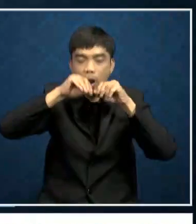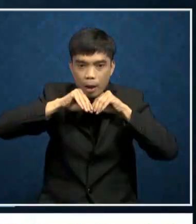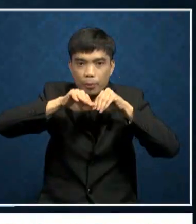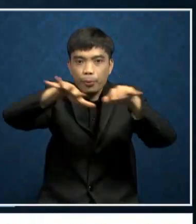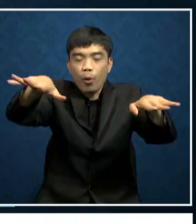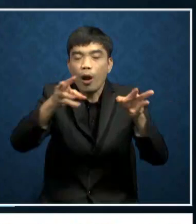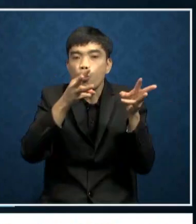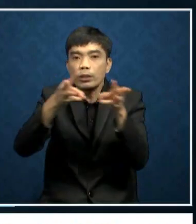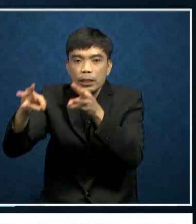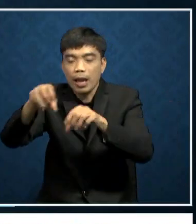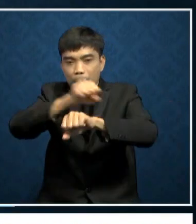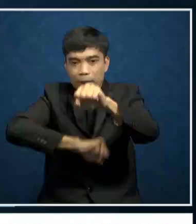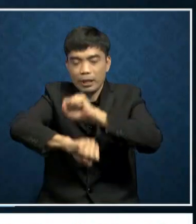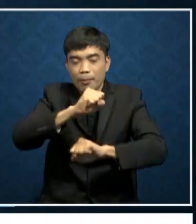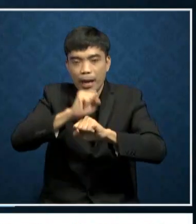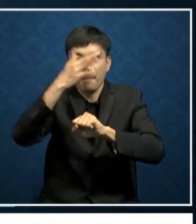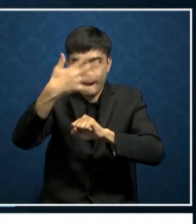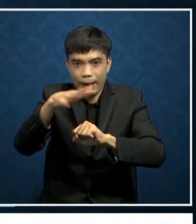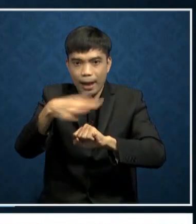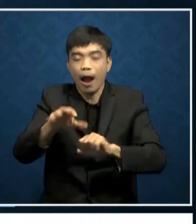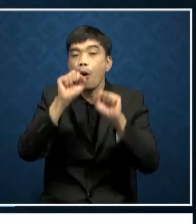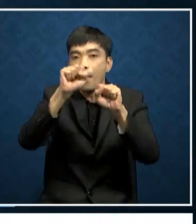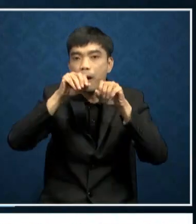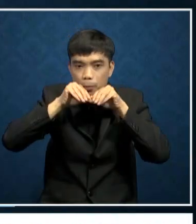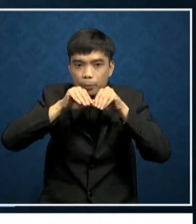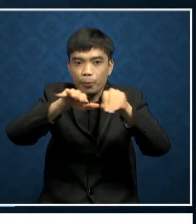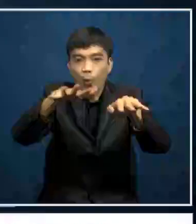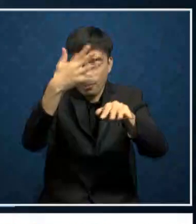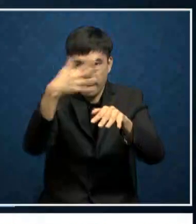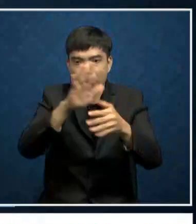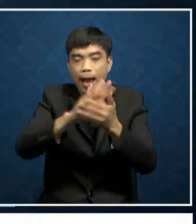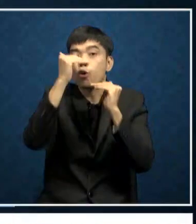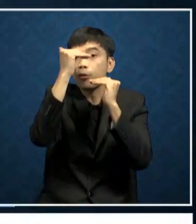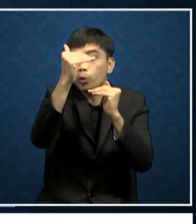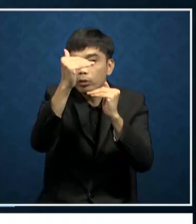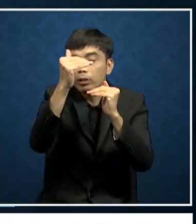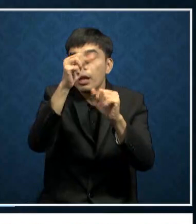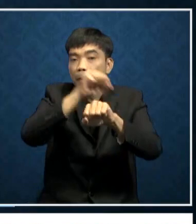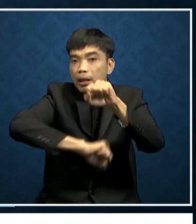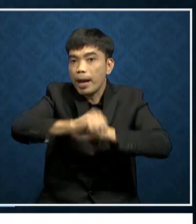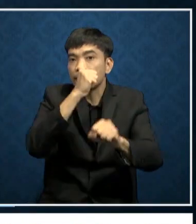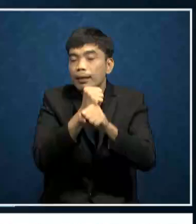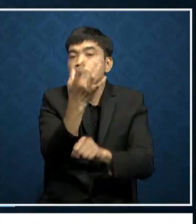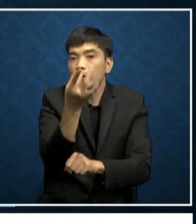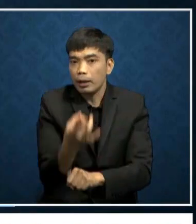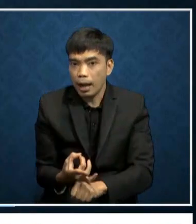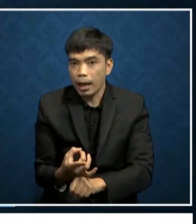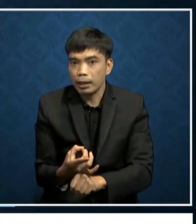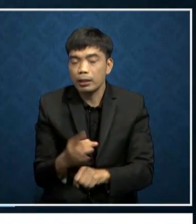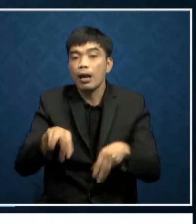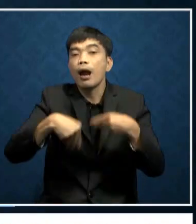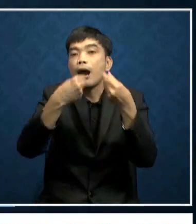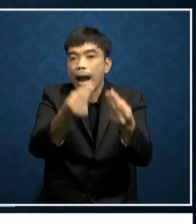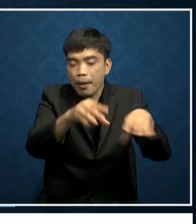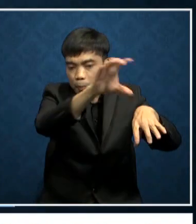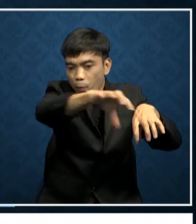ดังกล่าวไปแล้วนะครับการประกาศดังกล่าวเอ่อกำหนดหน้าที่ซึ่งมีแนวทางการปฏิบัติให้กับทุกฝ่ายทุก